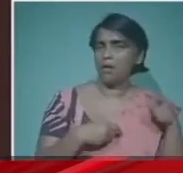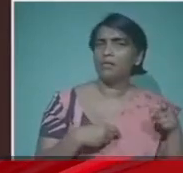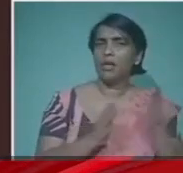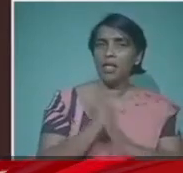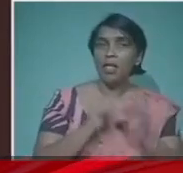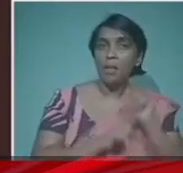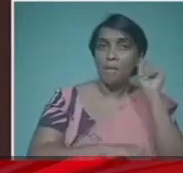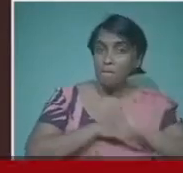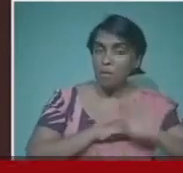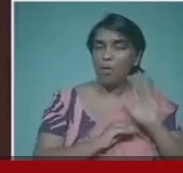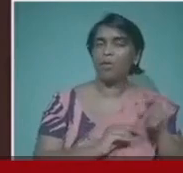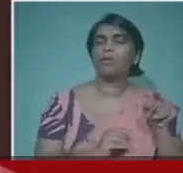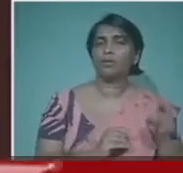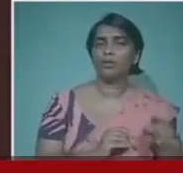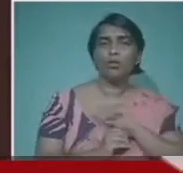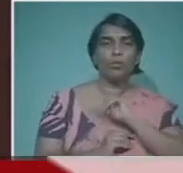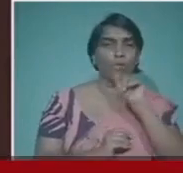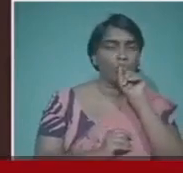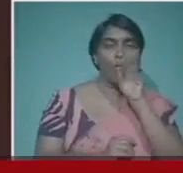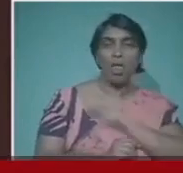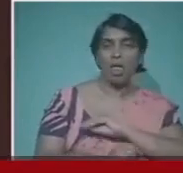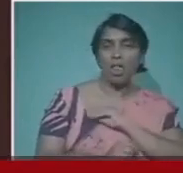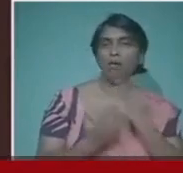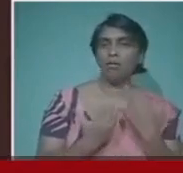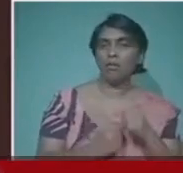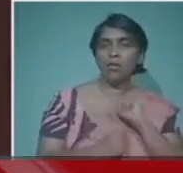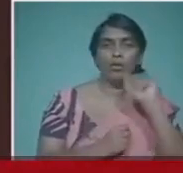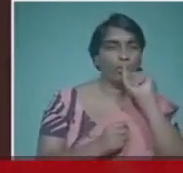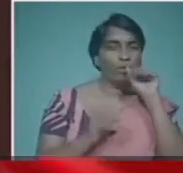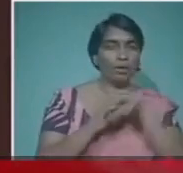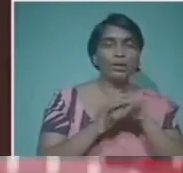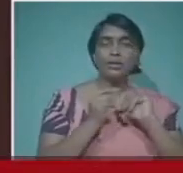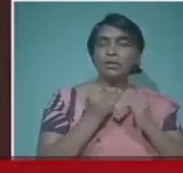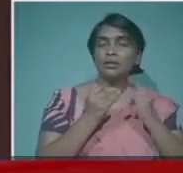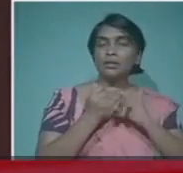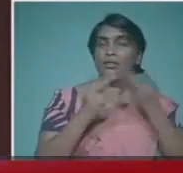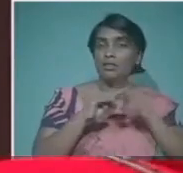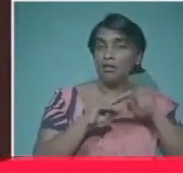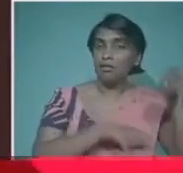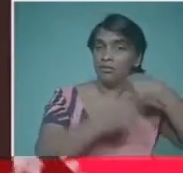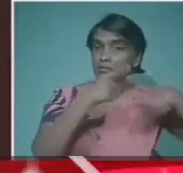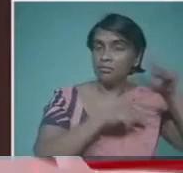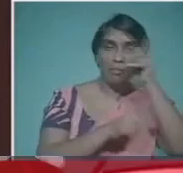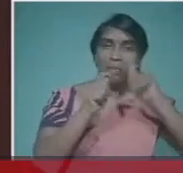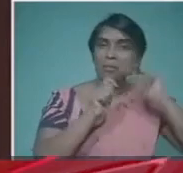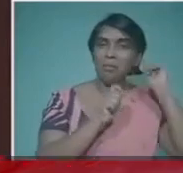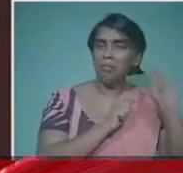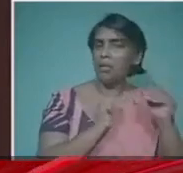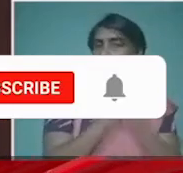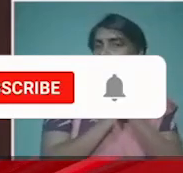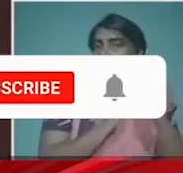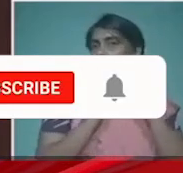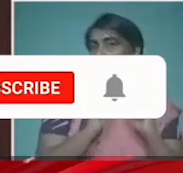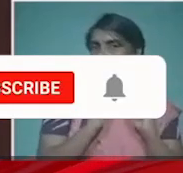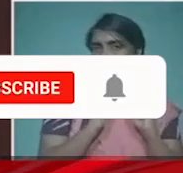අමාත්‍යවරයාට සැලසුමක් තියෙන්න ඕනේ. ජාතික රූපවාහිනී ලාභ ලබන්න ජාතික රූපවාහිනී සේවක ප්‍රජාවට පඩිගෙවන්න කොහොමද වැඩ කටයුතු